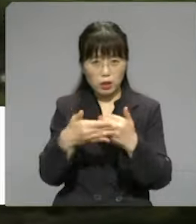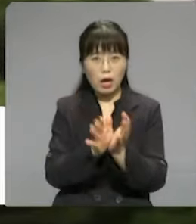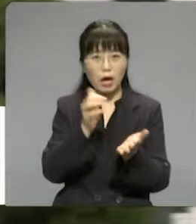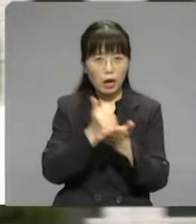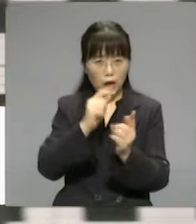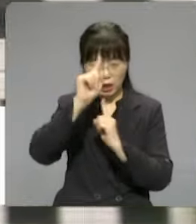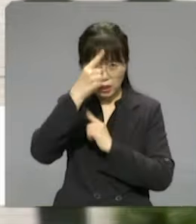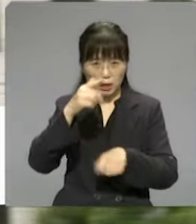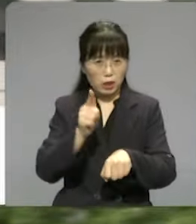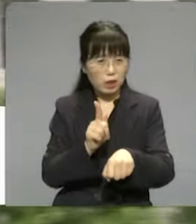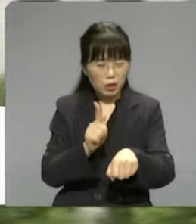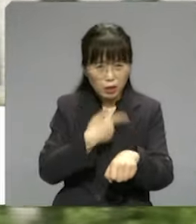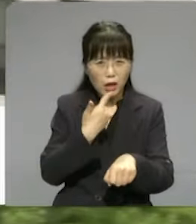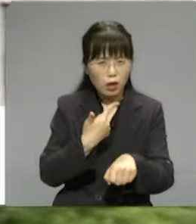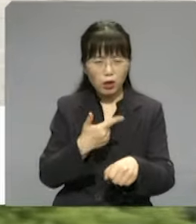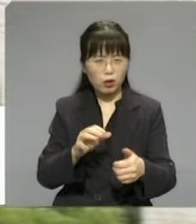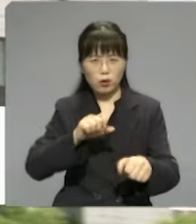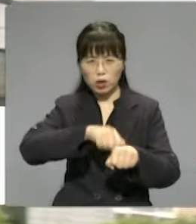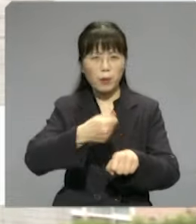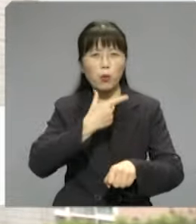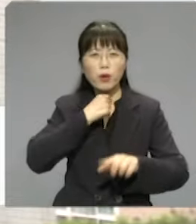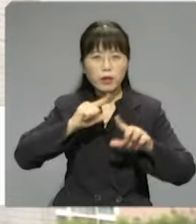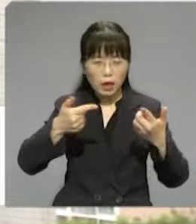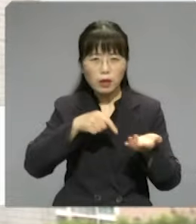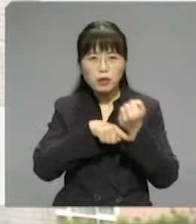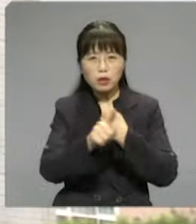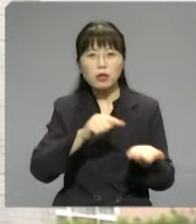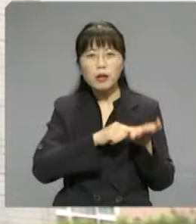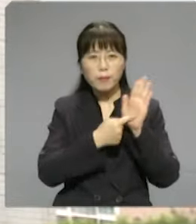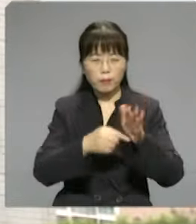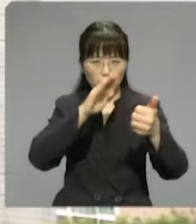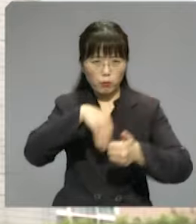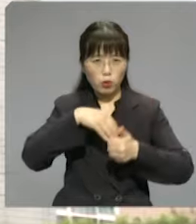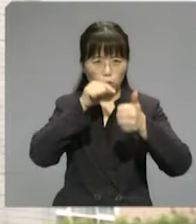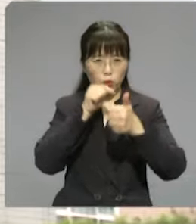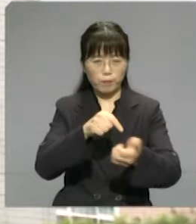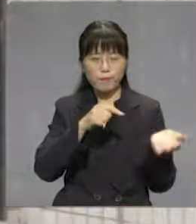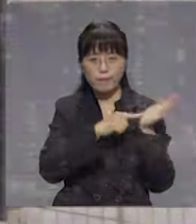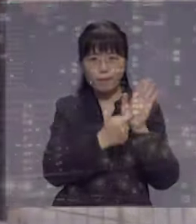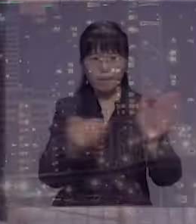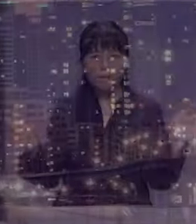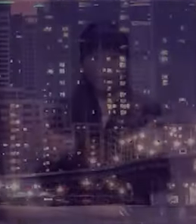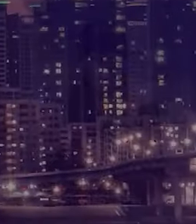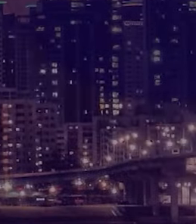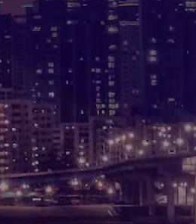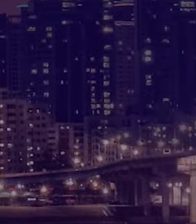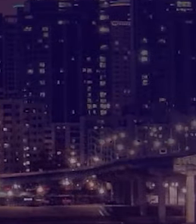전 대령의 처벌을 원치 않는 의사를 밝히면서 불기소 처분을 내렸습니다.